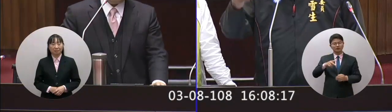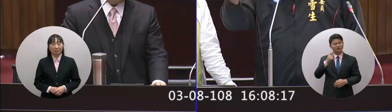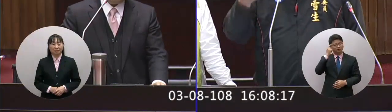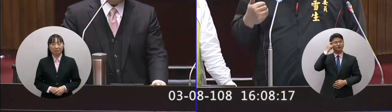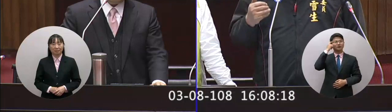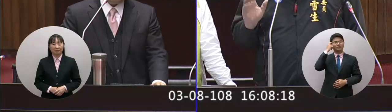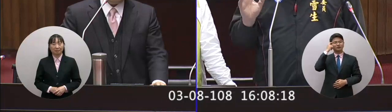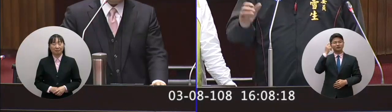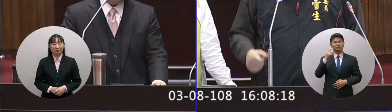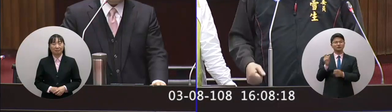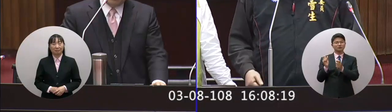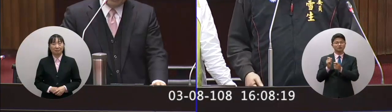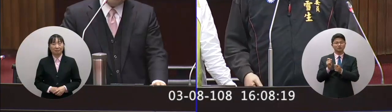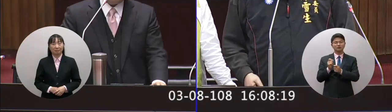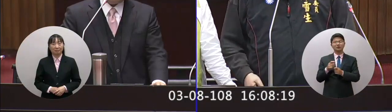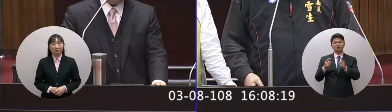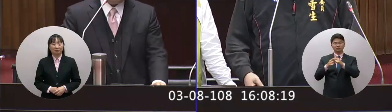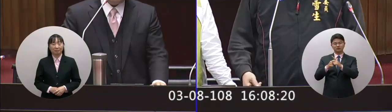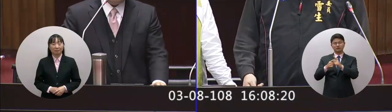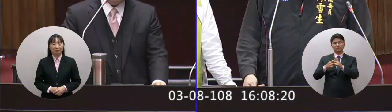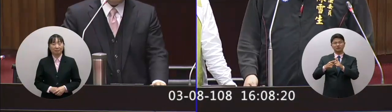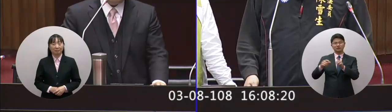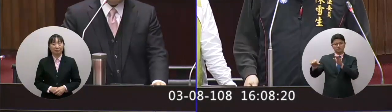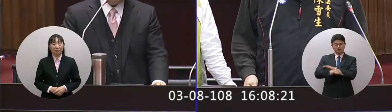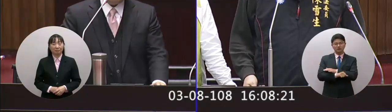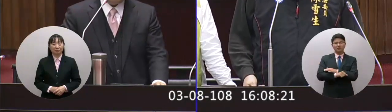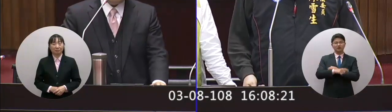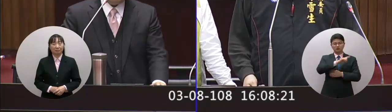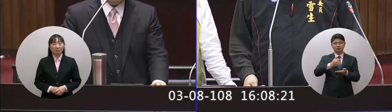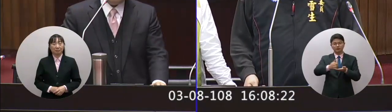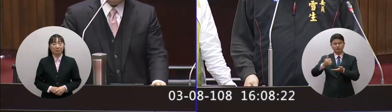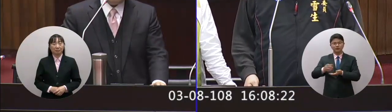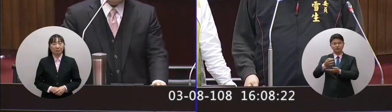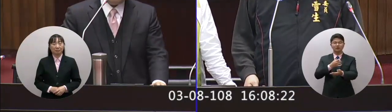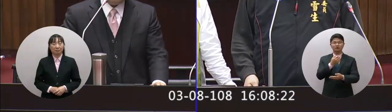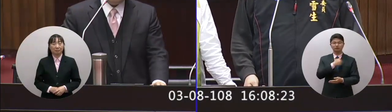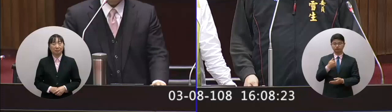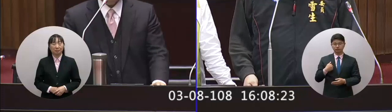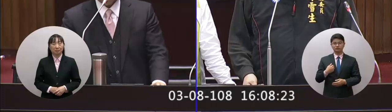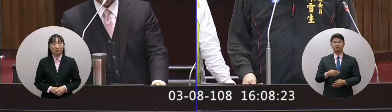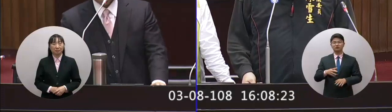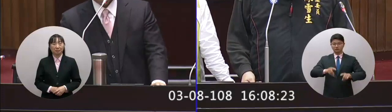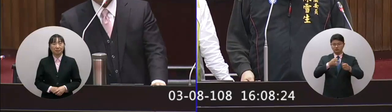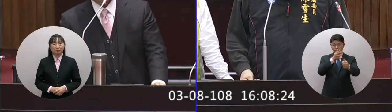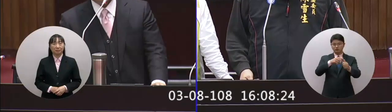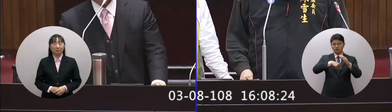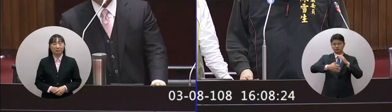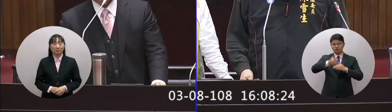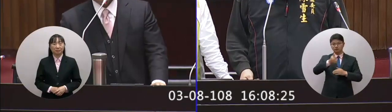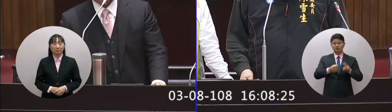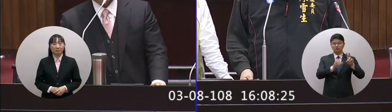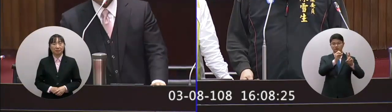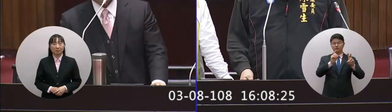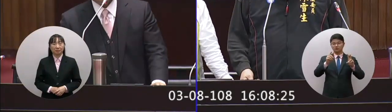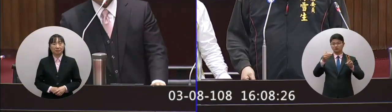到人进来，货出去了哈。首先请教院长哈，大概